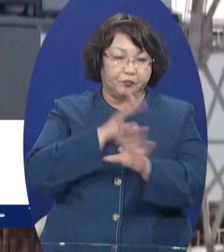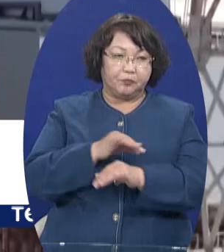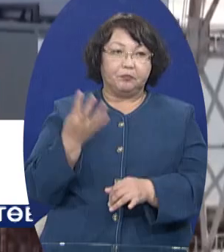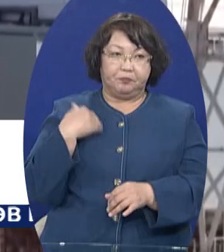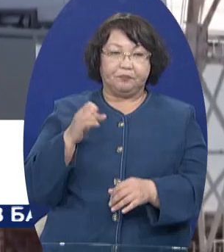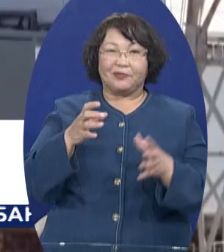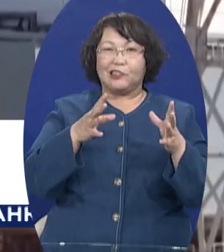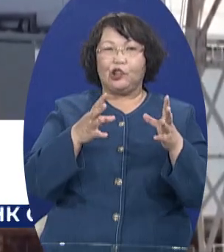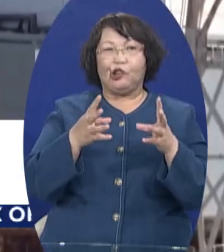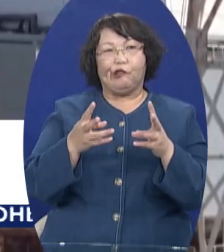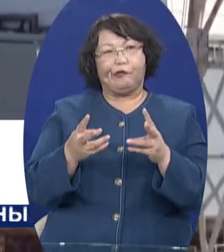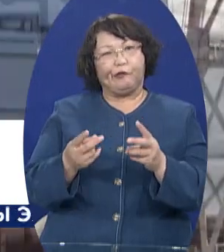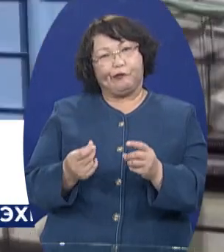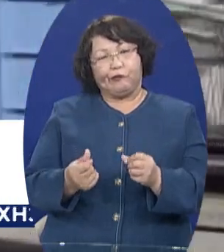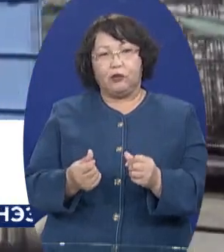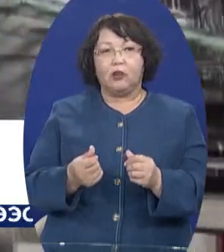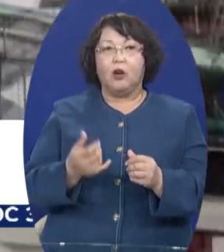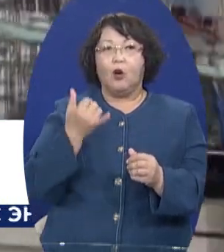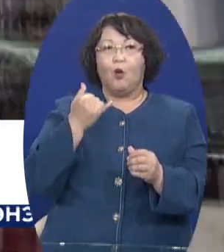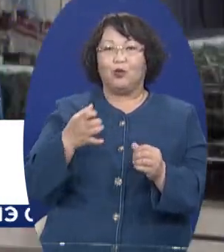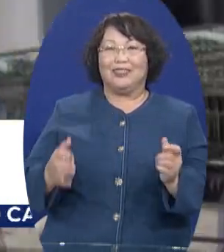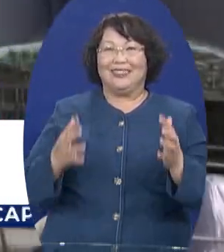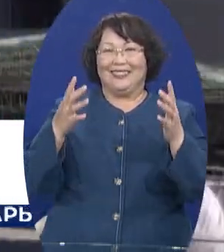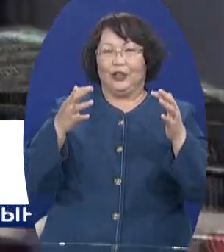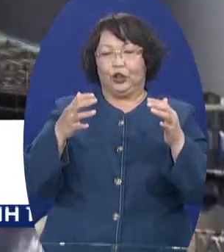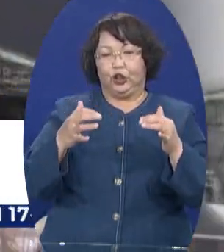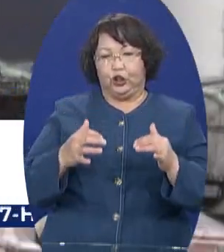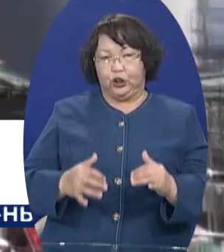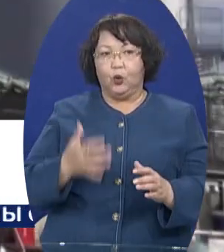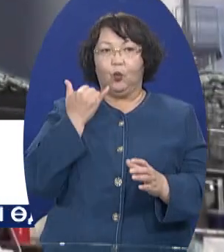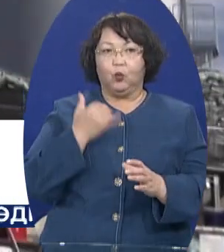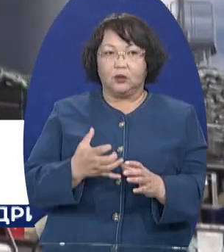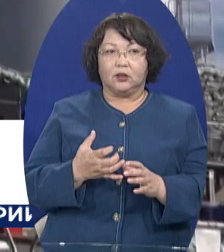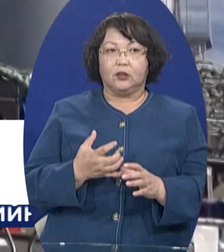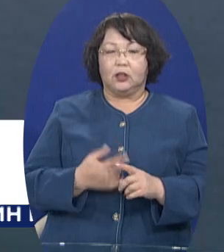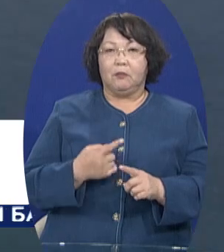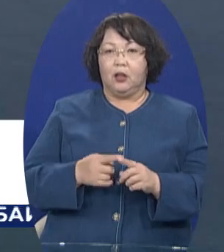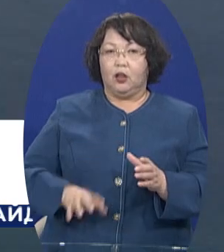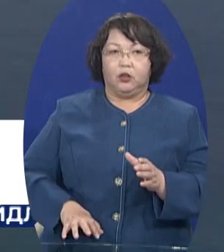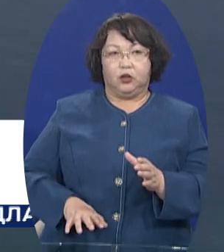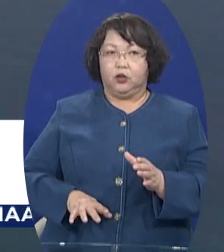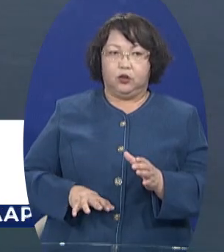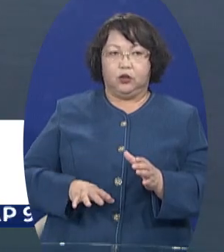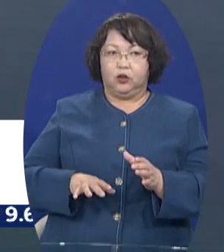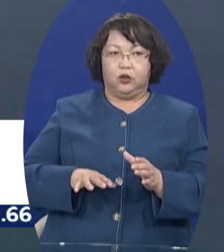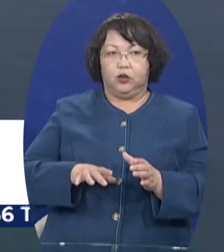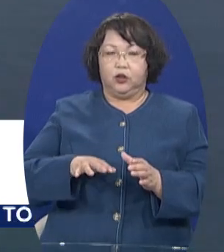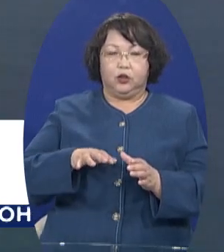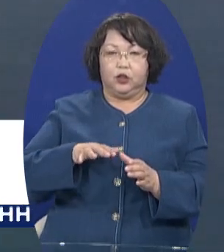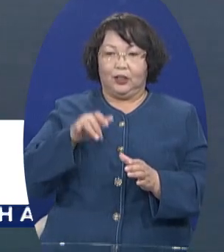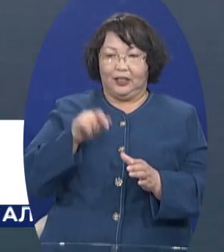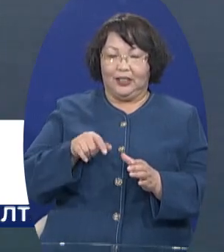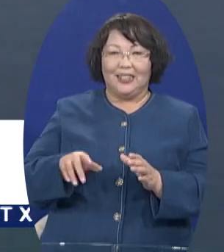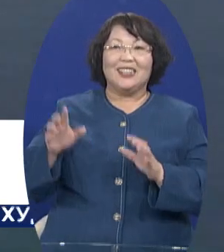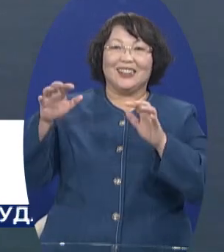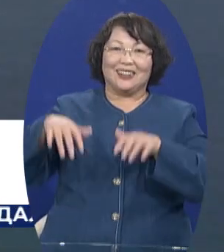хайлж тэдгэрийг хөргөлтөд ашигладаг байсан ус урсаж мөн одоо ч хөргөлтөд ашигладаг ус нэмэгдэн хоригдлагцаар байдгийн байна. За эдгээр усыг бол далайд гаргахаас